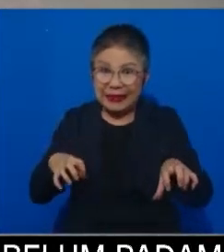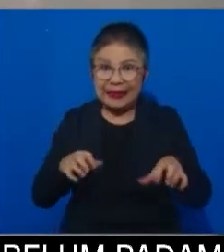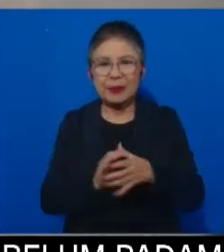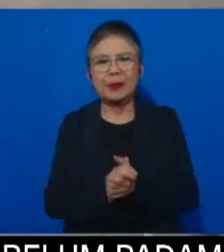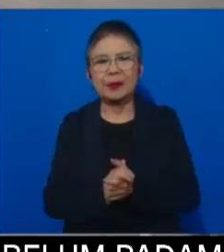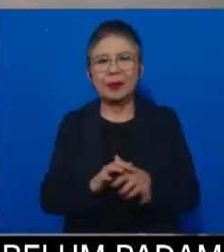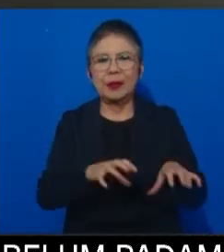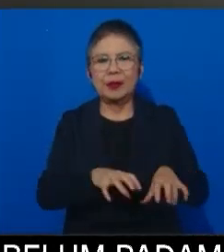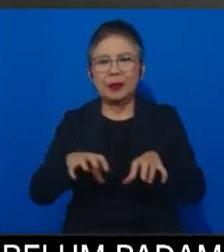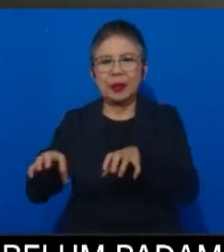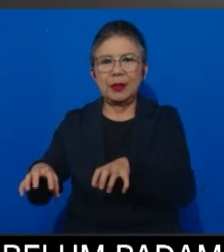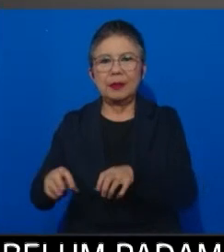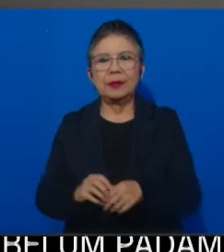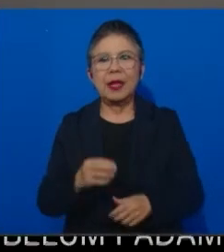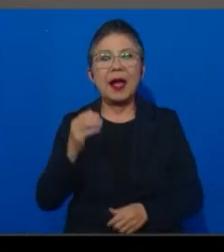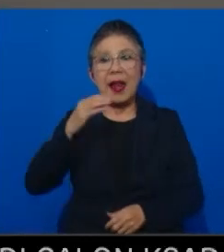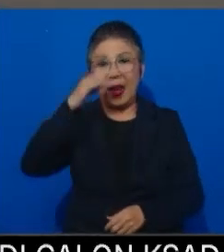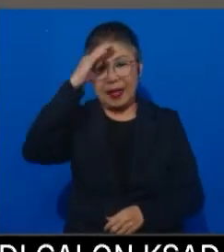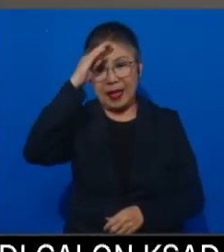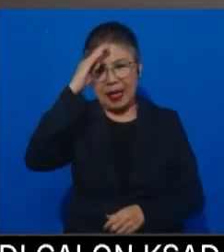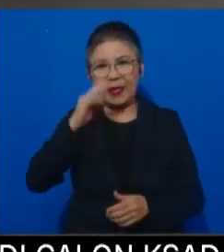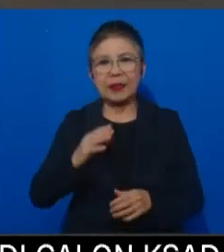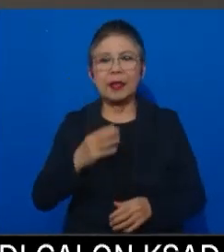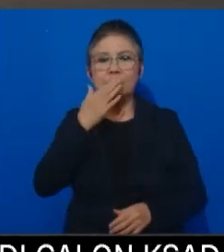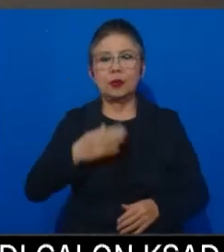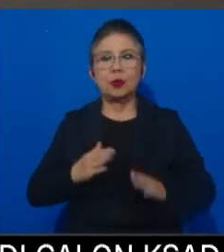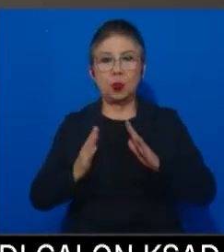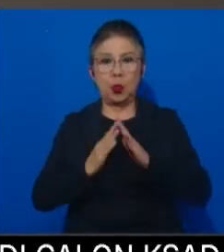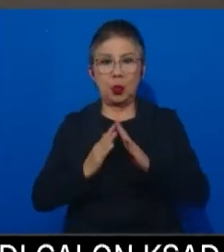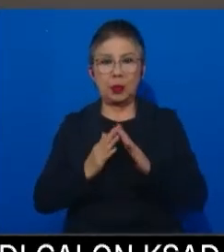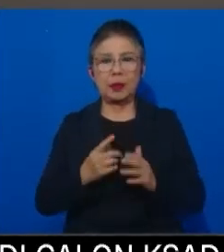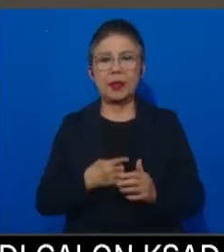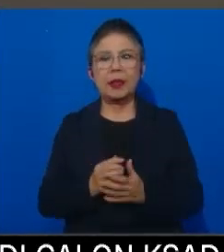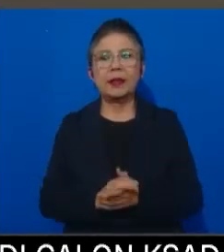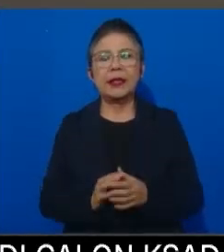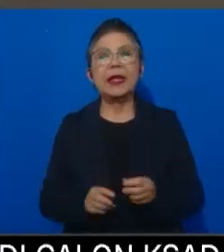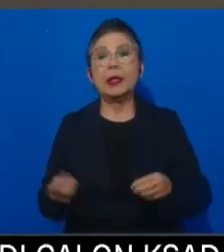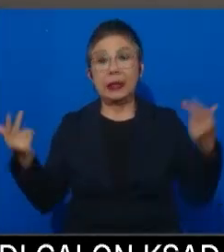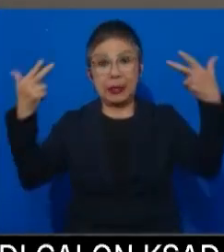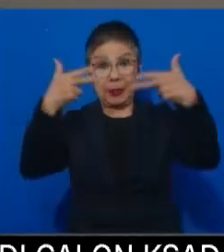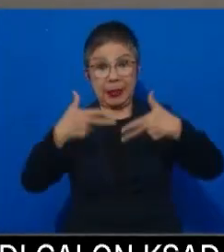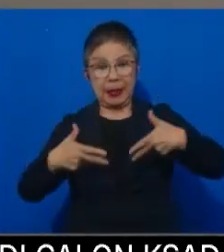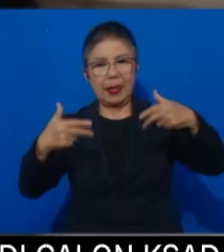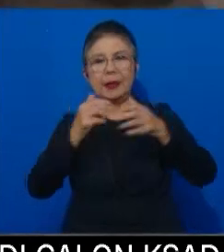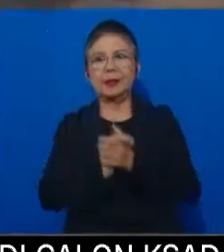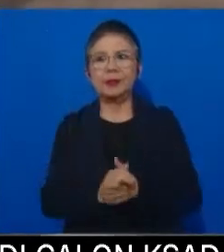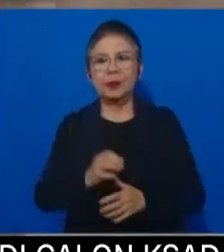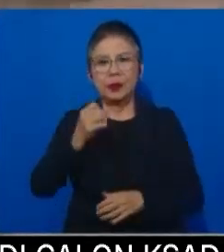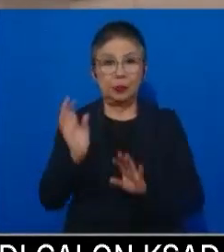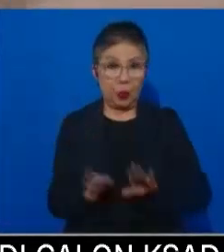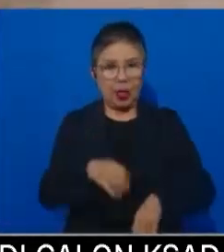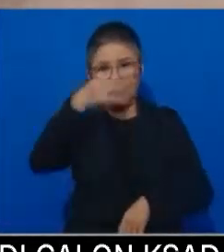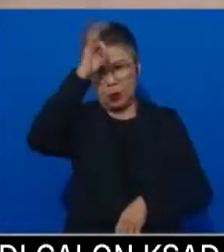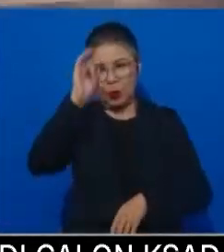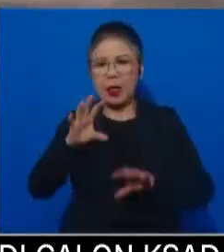Setelah mengevakuasi harimau jantan dari rumah Andre, seorang pengusaha alat kebugaran di Samarinda, Kalimantan Timur, polisi kembali mengamankan